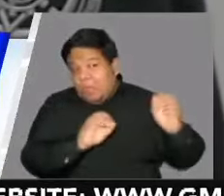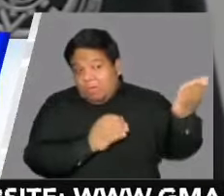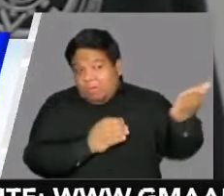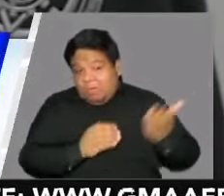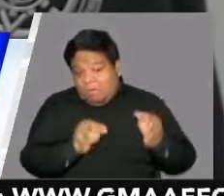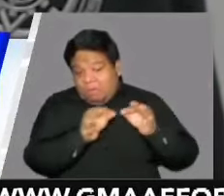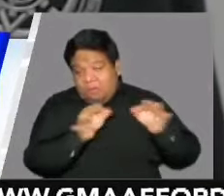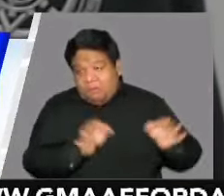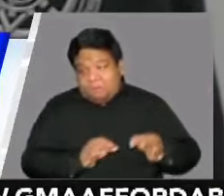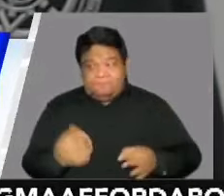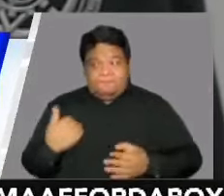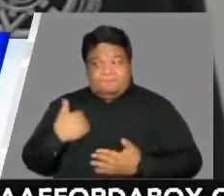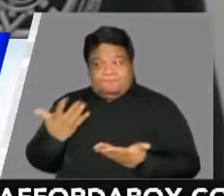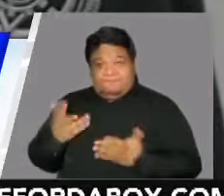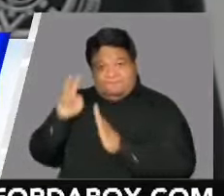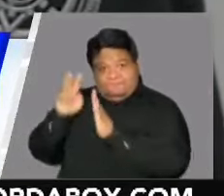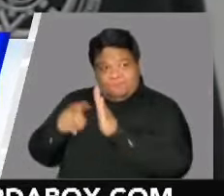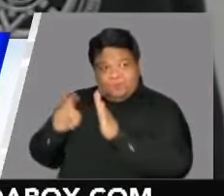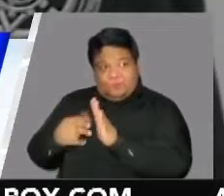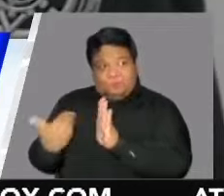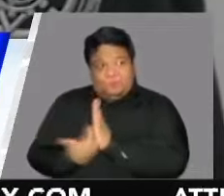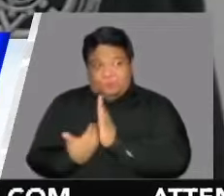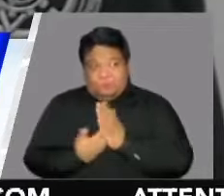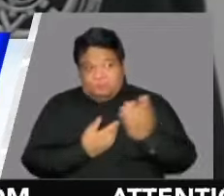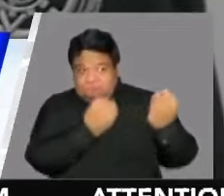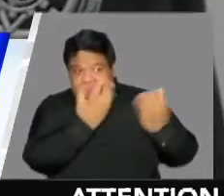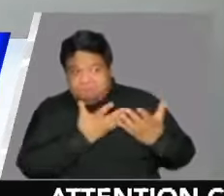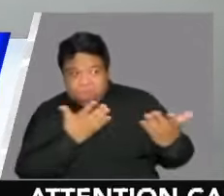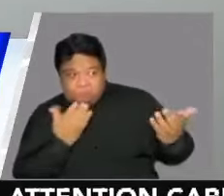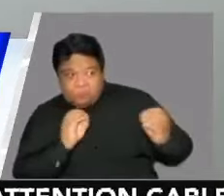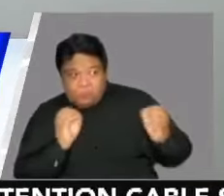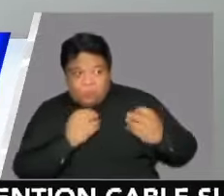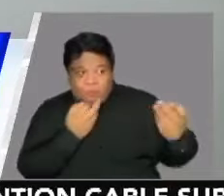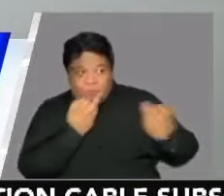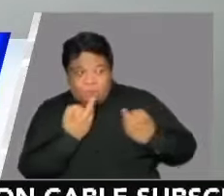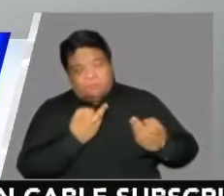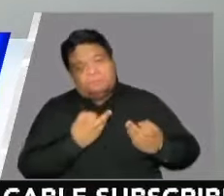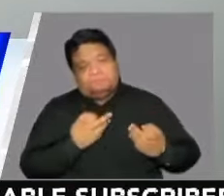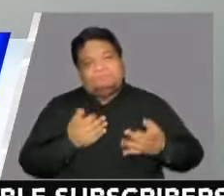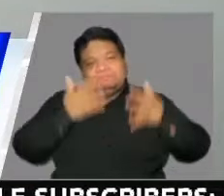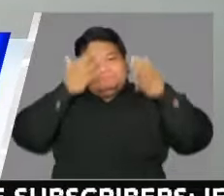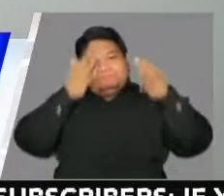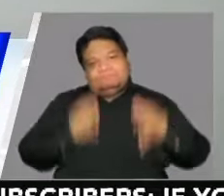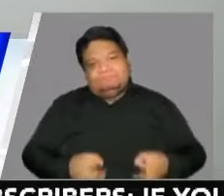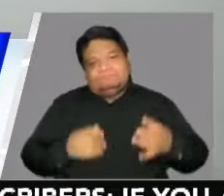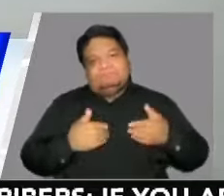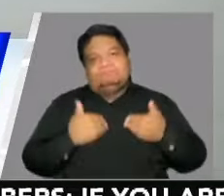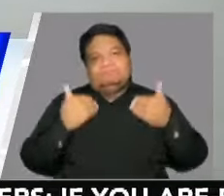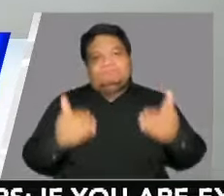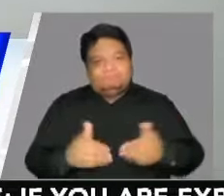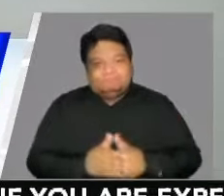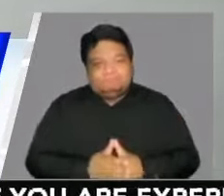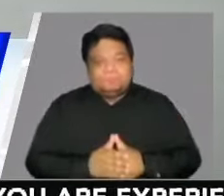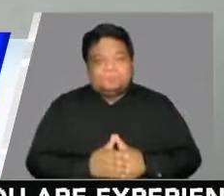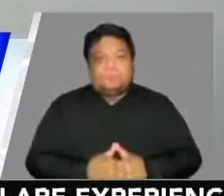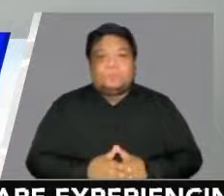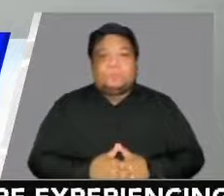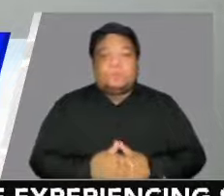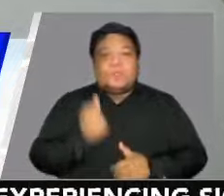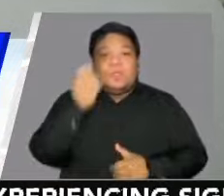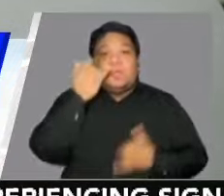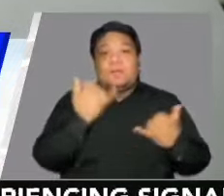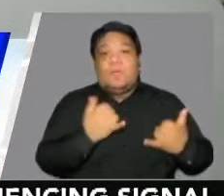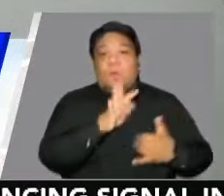itself doon namin icon yyung resolution sa ngayon naka preventive suspension ng lisensya niya at